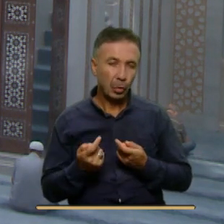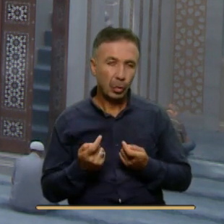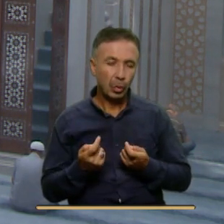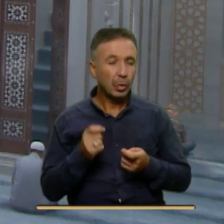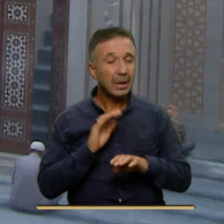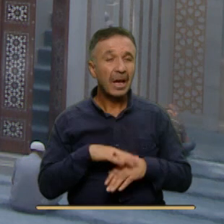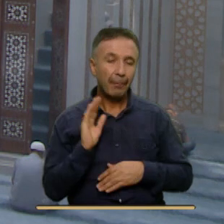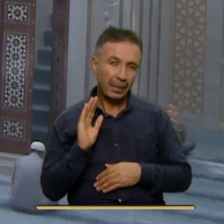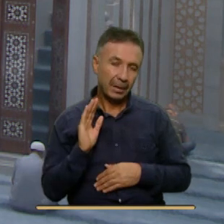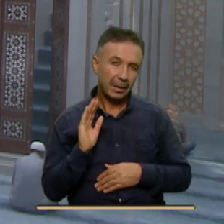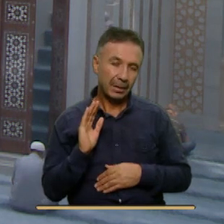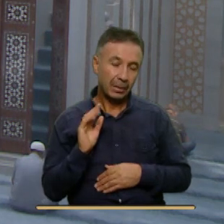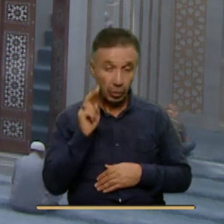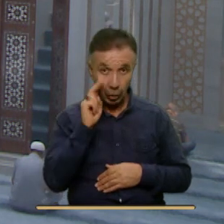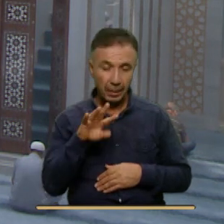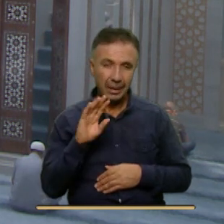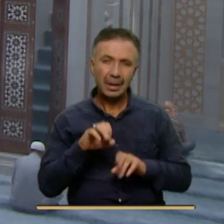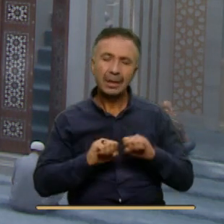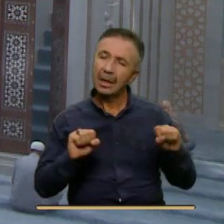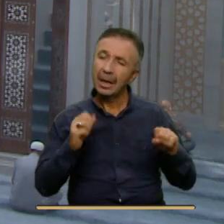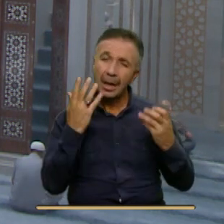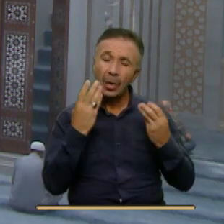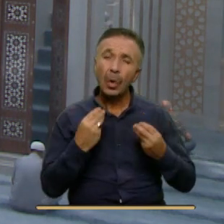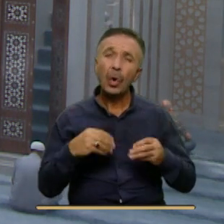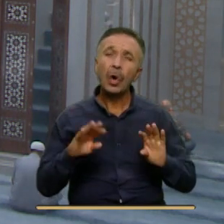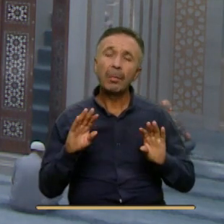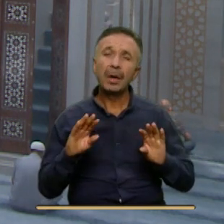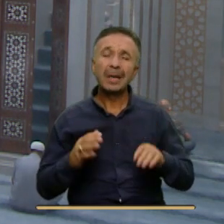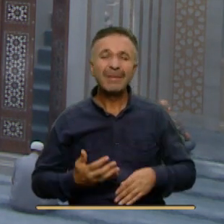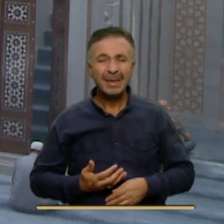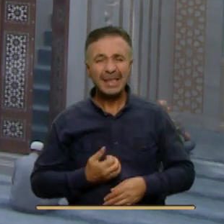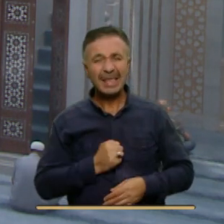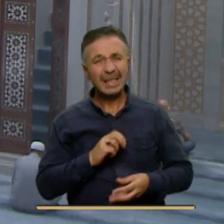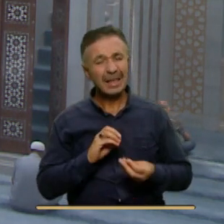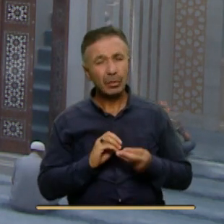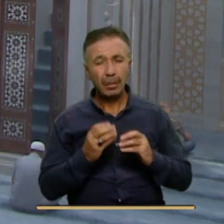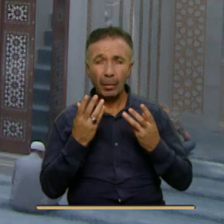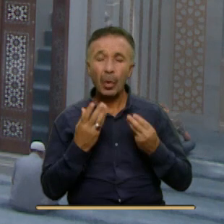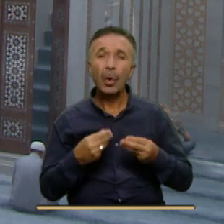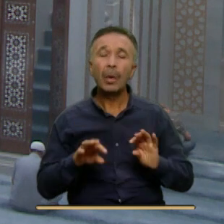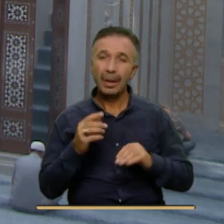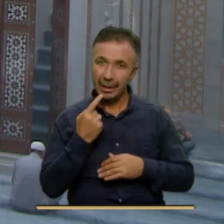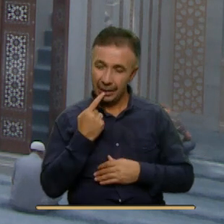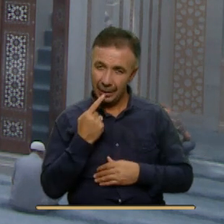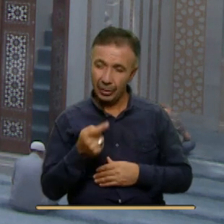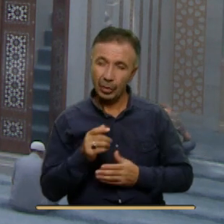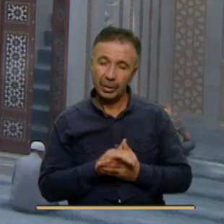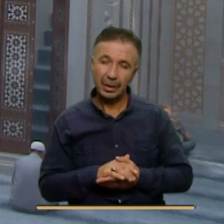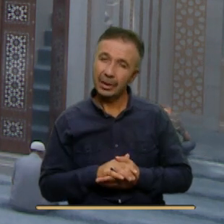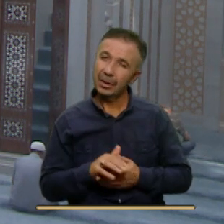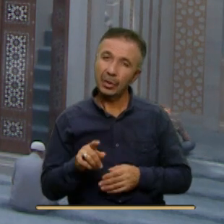olduk. Ne bize zarar verdi, ne de bir sıkıntı çıkardı diyorsa, işte o